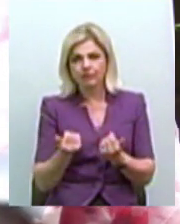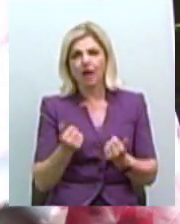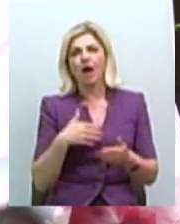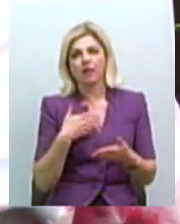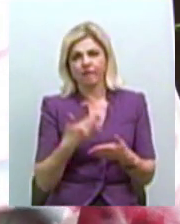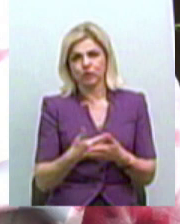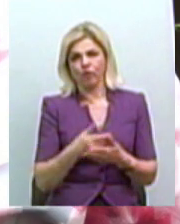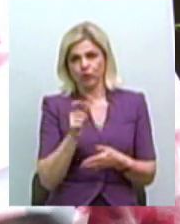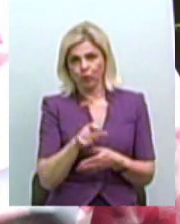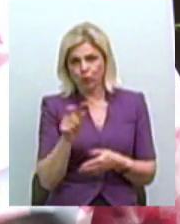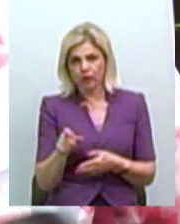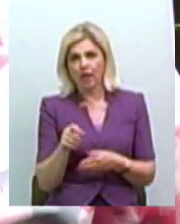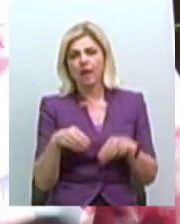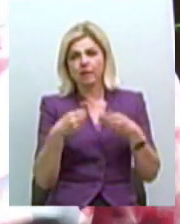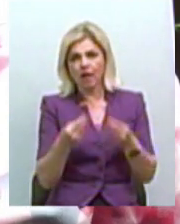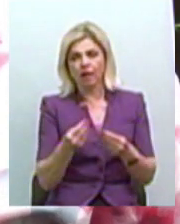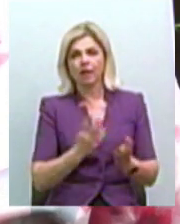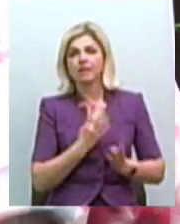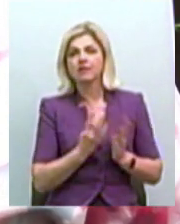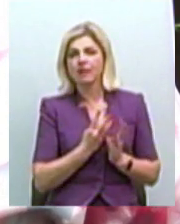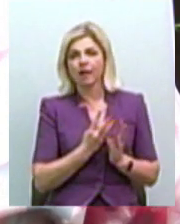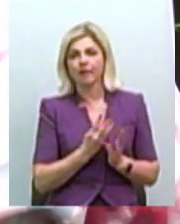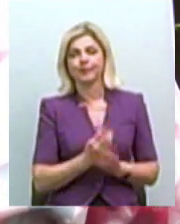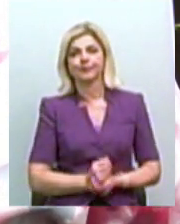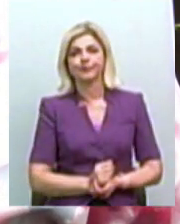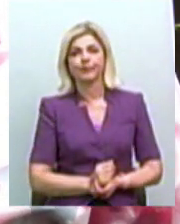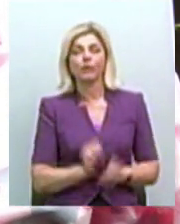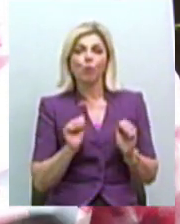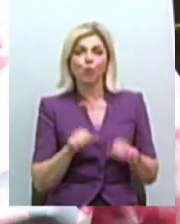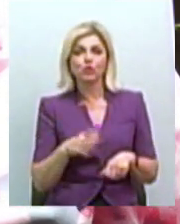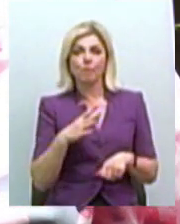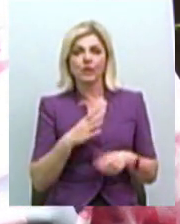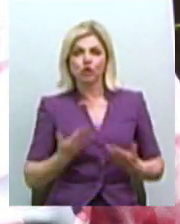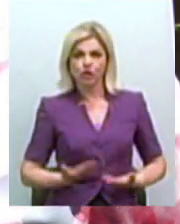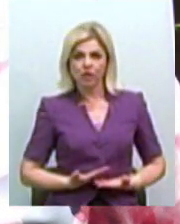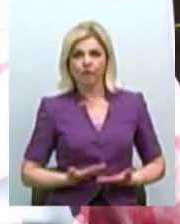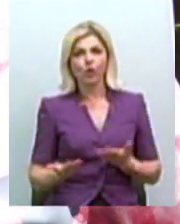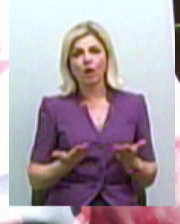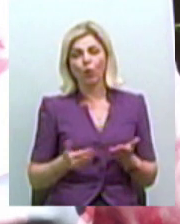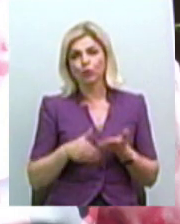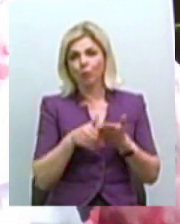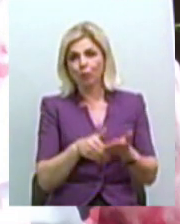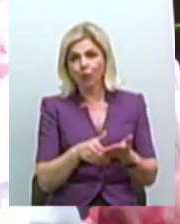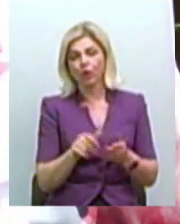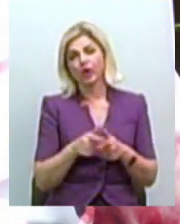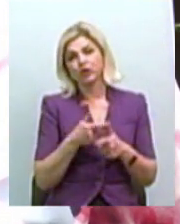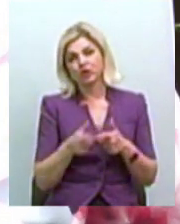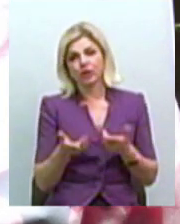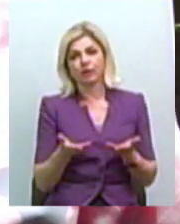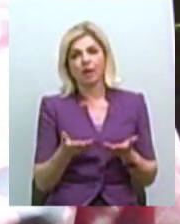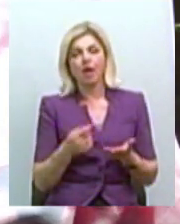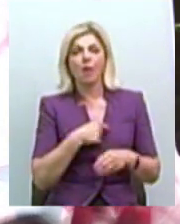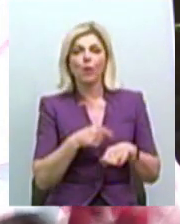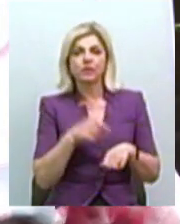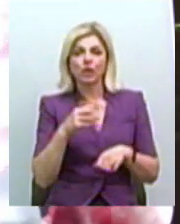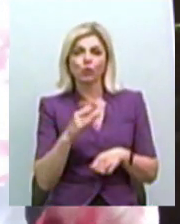і дати їм наснаги, може бути життєвої якоїсь допомоги чи